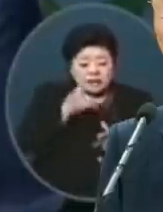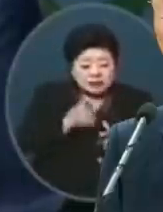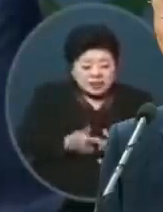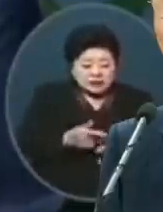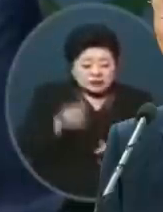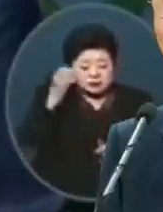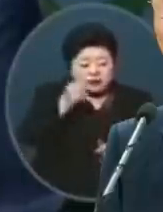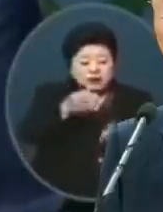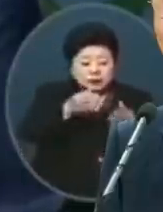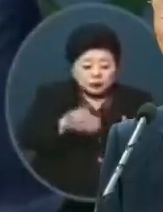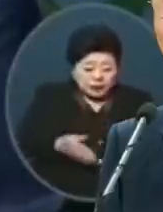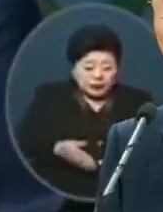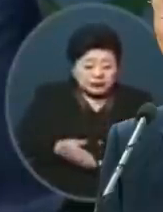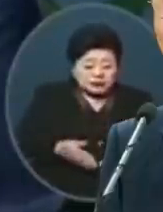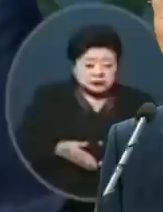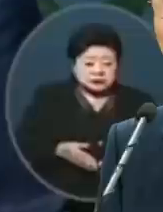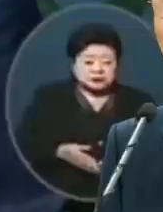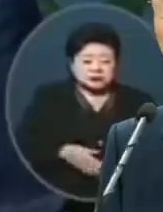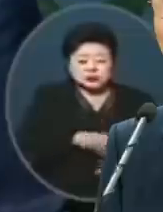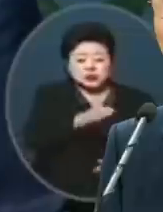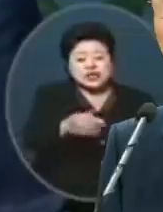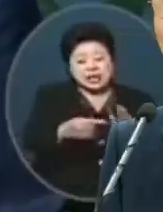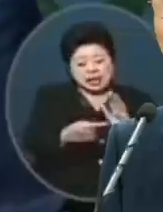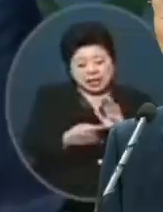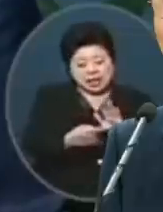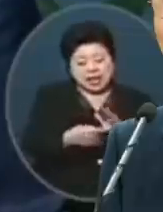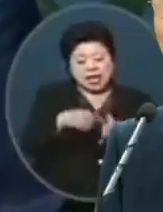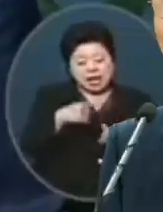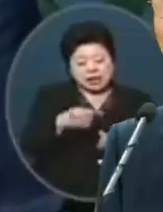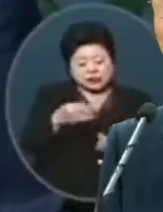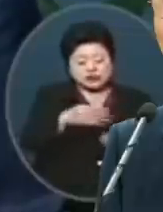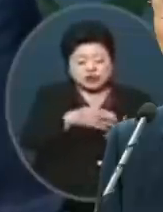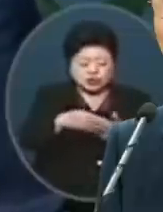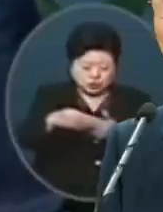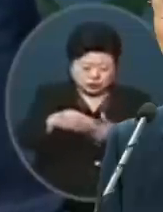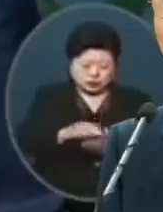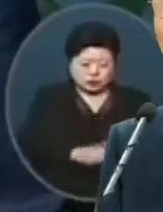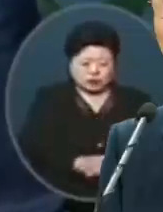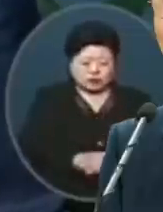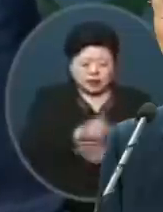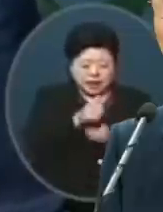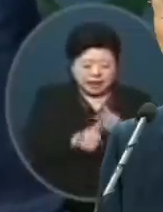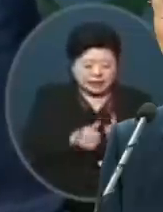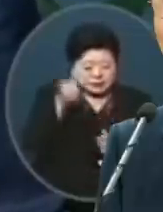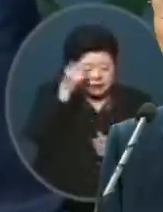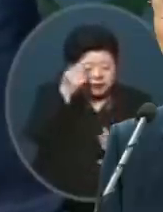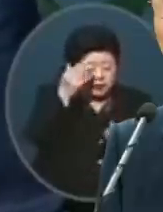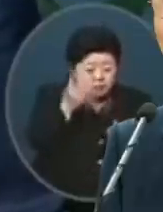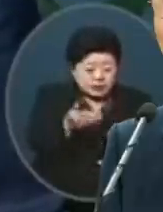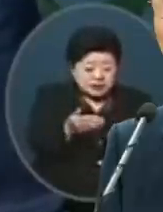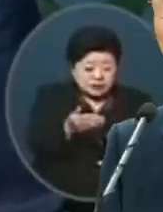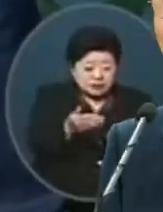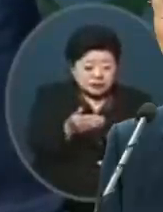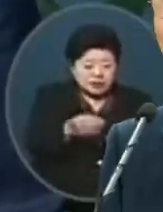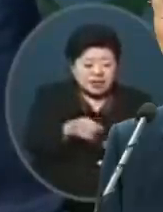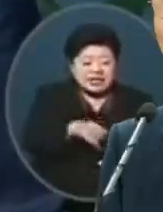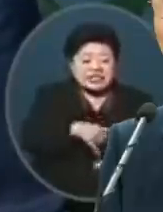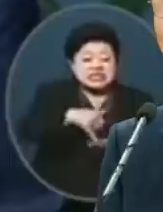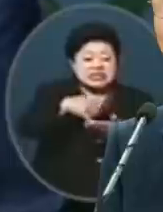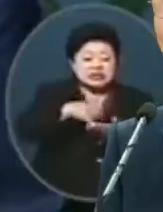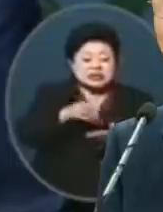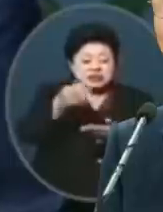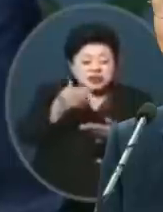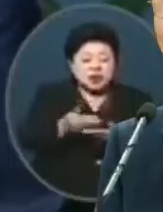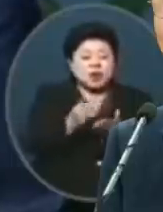예수님도 성령을 통해서 우리에게 가르치시고 인도하심으로 하나님 성령을 인격적으로